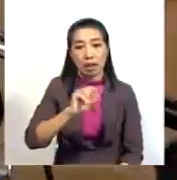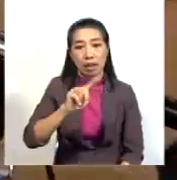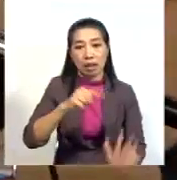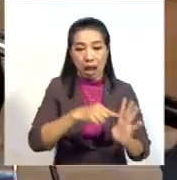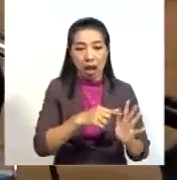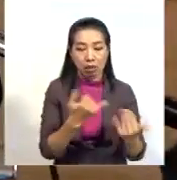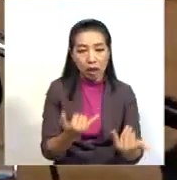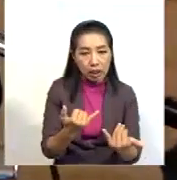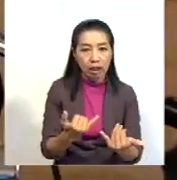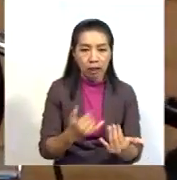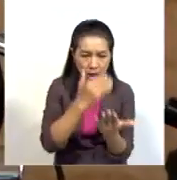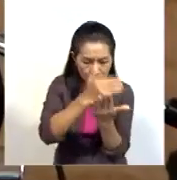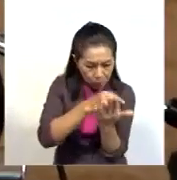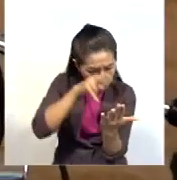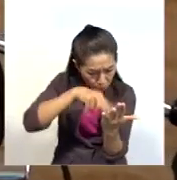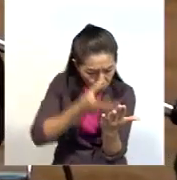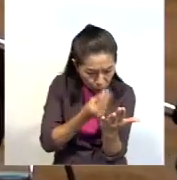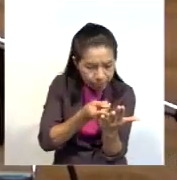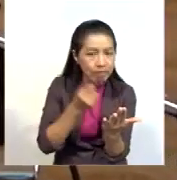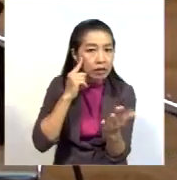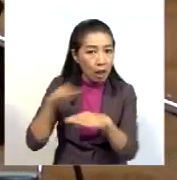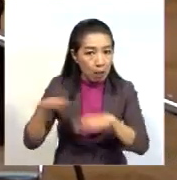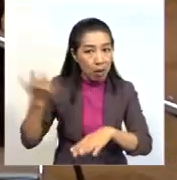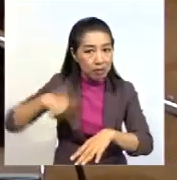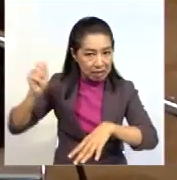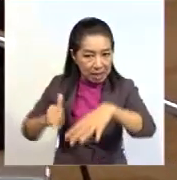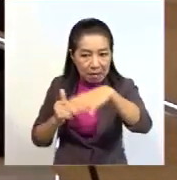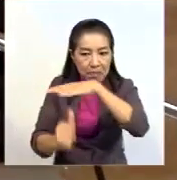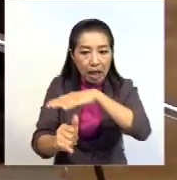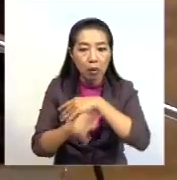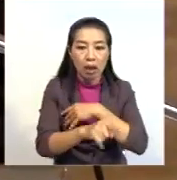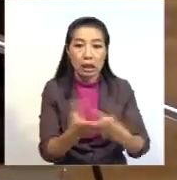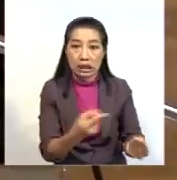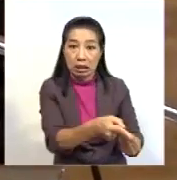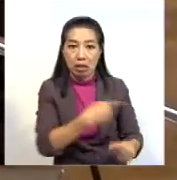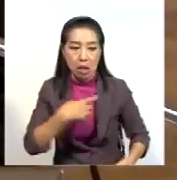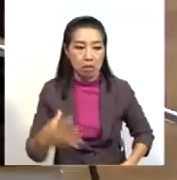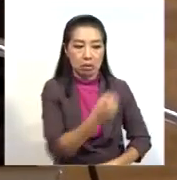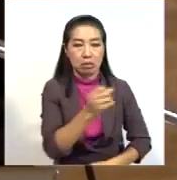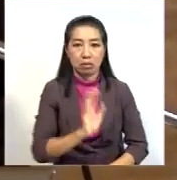การศึกษารายละเอียดแต่ก็ยืนยันว่าพร้อมสู้คดีและพิสูจน์ในชั้นศาลว่าไม่ได้บุกรุก